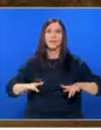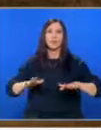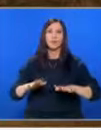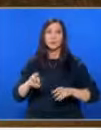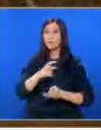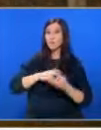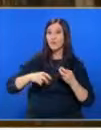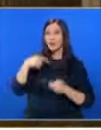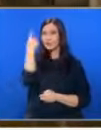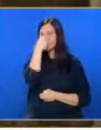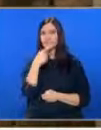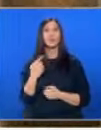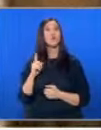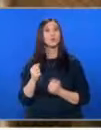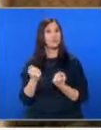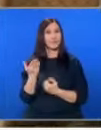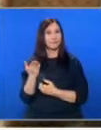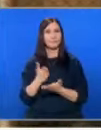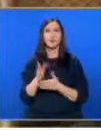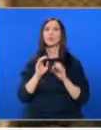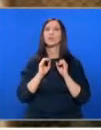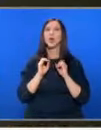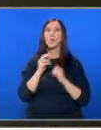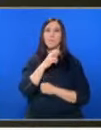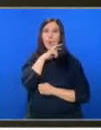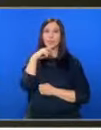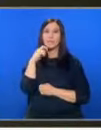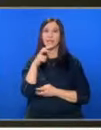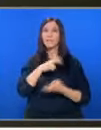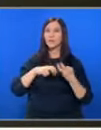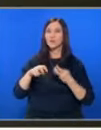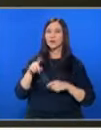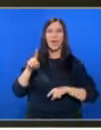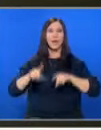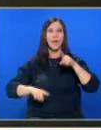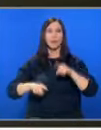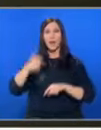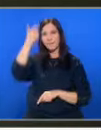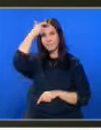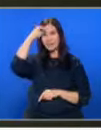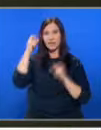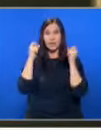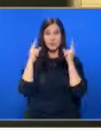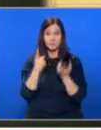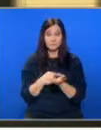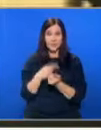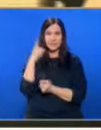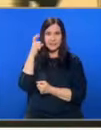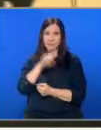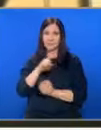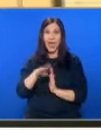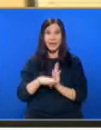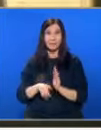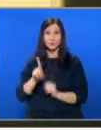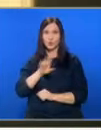им за проверка на лицата, които ги обитават. Според униформените, проверката е регулярна, а МВР реагира на всеки сигнал за нередност,